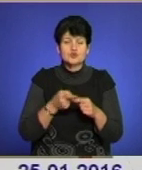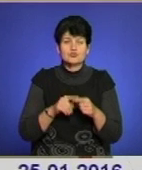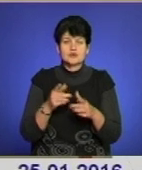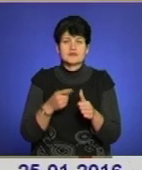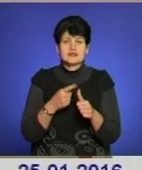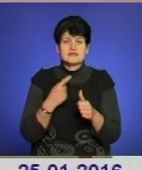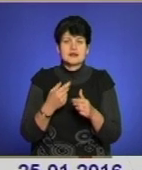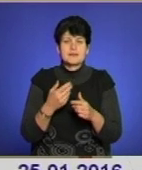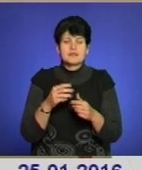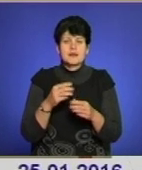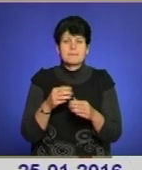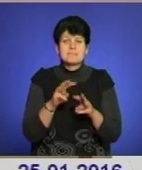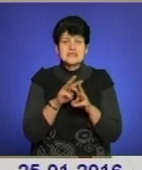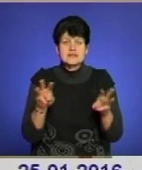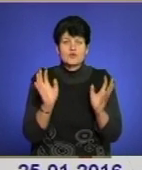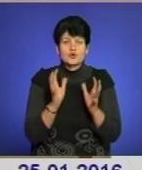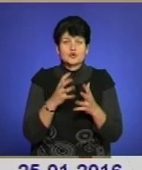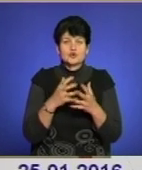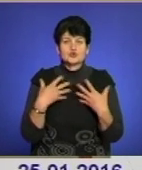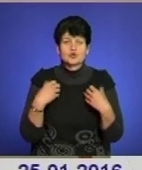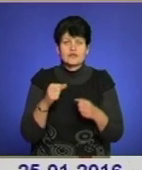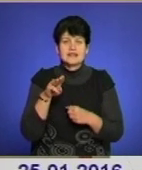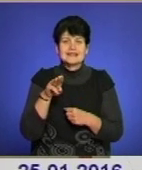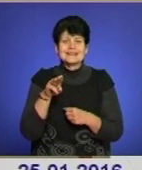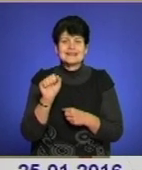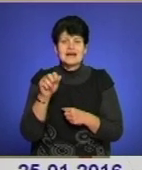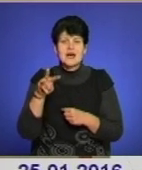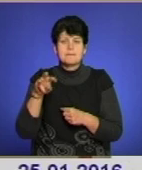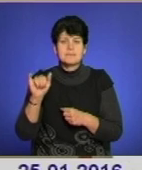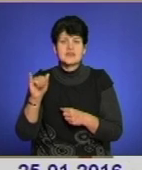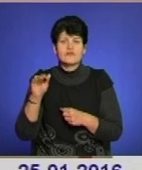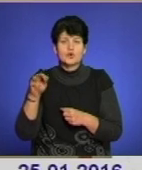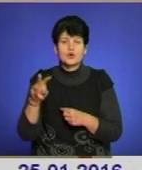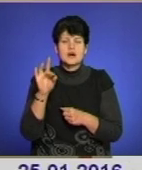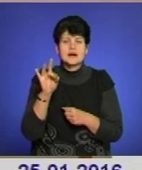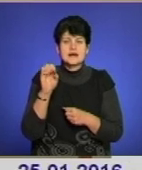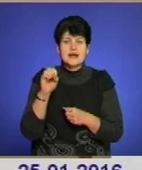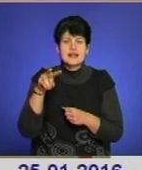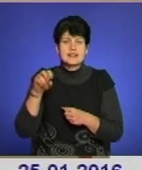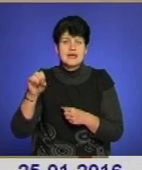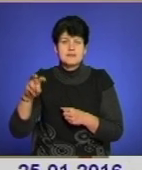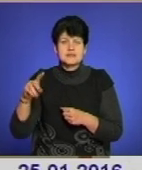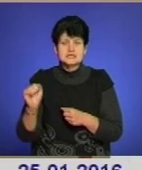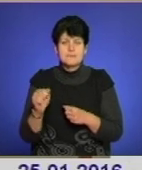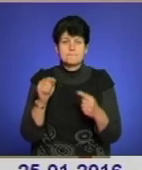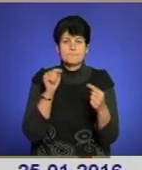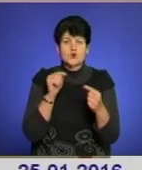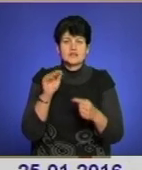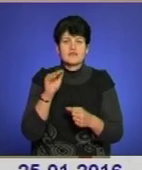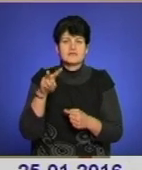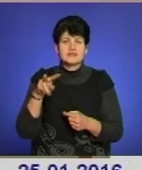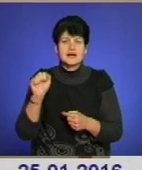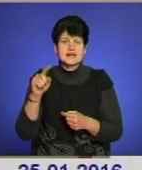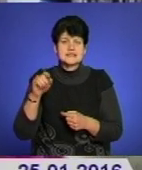називає Міністерство охорони здоров'я, це Таміфлю, Реленза і наш вітчизняний препарат проти флази, який є в